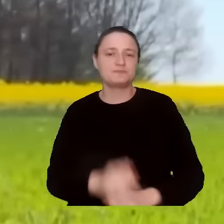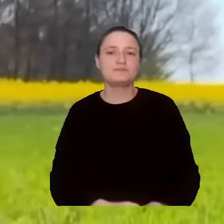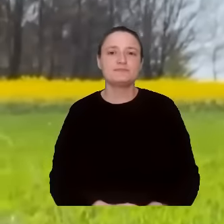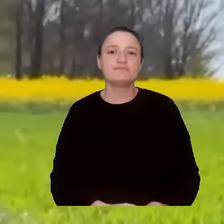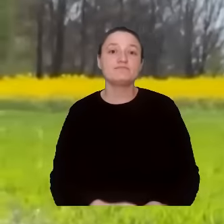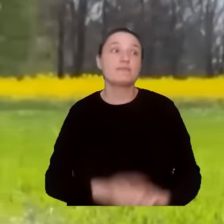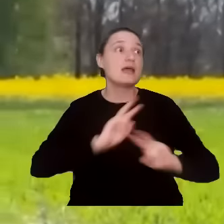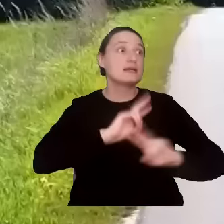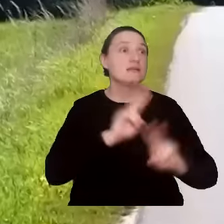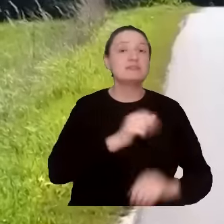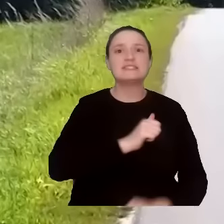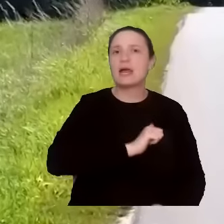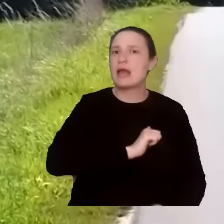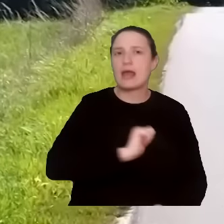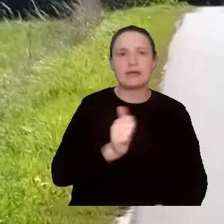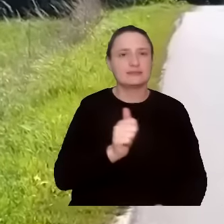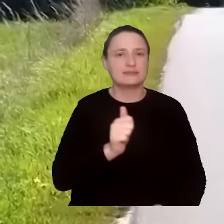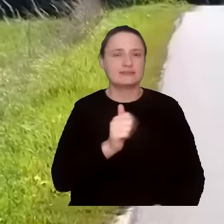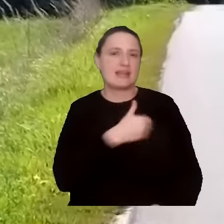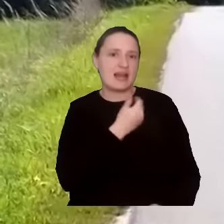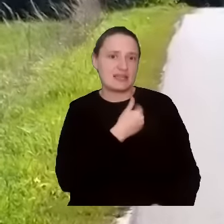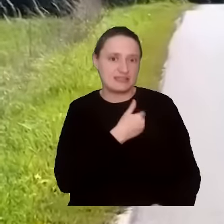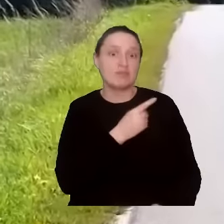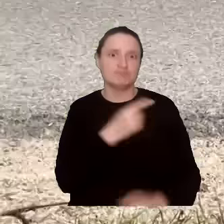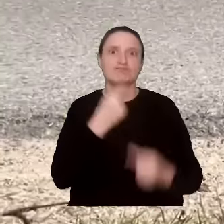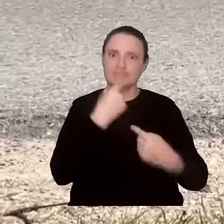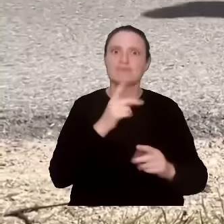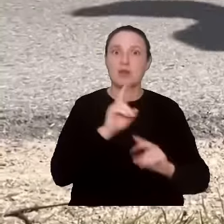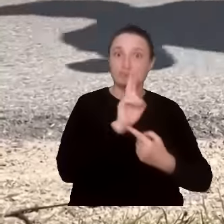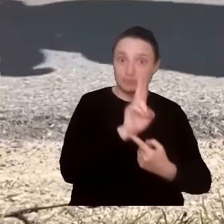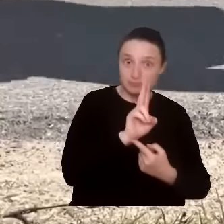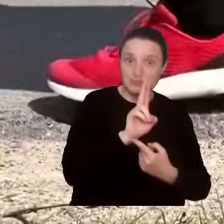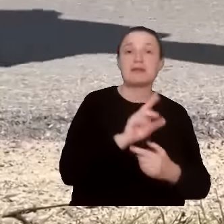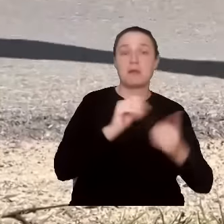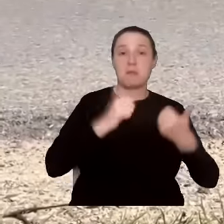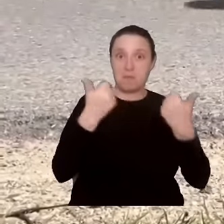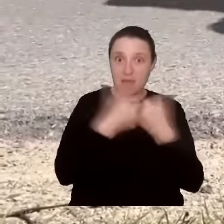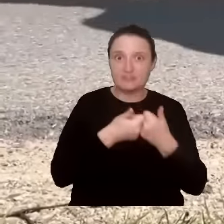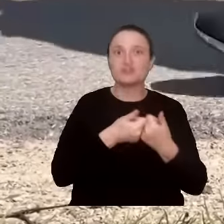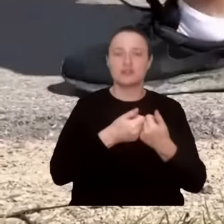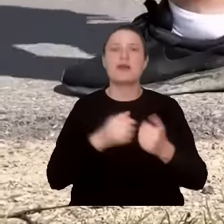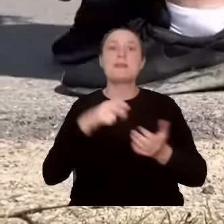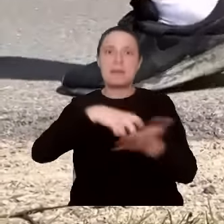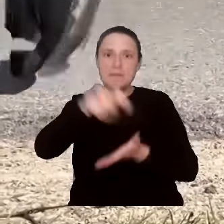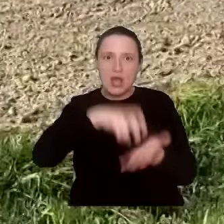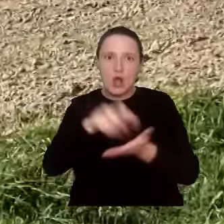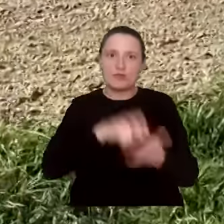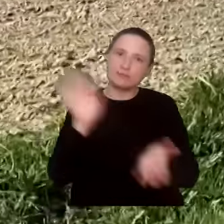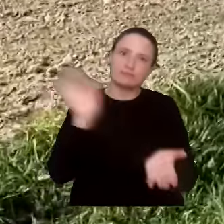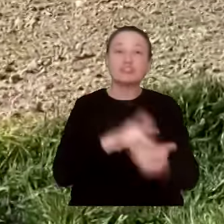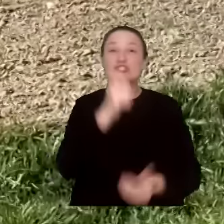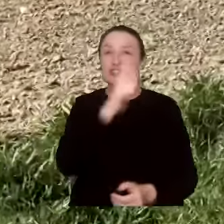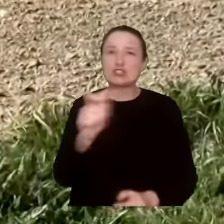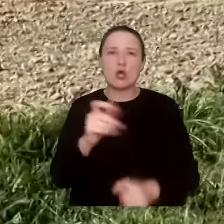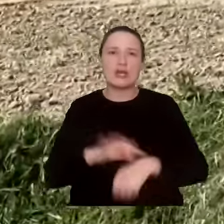kibic ekstraklasy. Jan Jurek słowa dotrzymał i poszedł pieszo na mecz. Dystans, jaki pokonał, to 100 km z Sandomierza do Radomia.